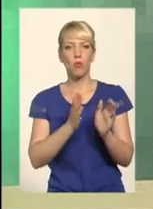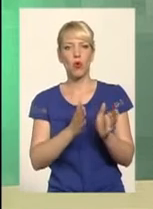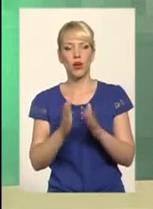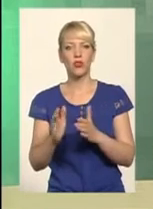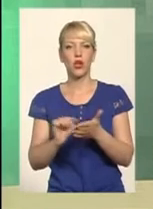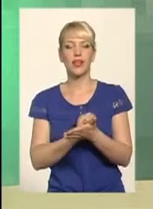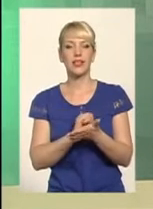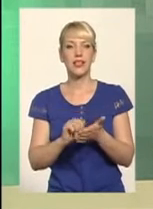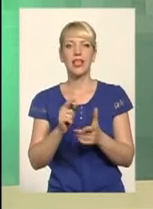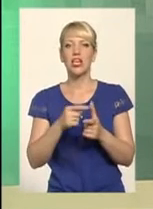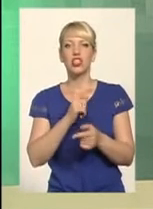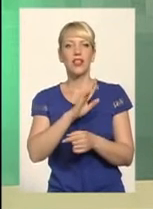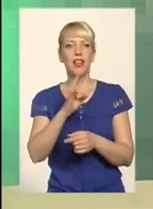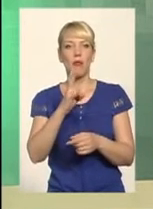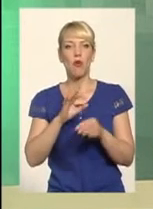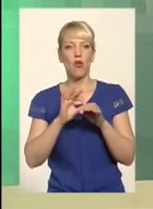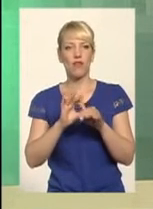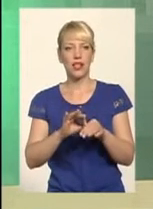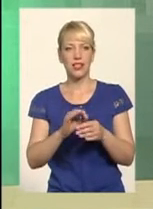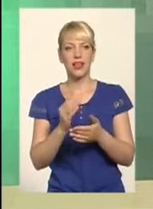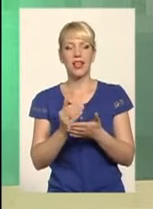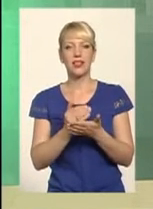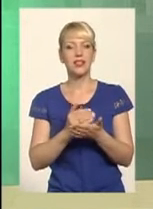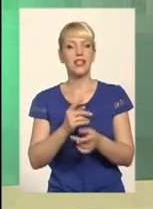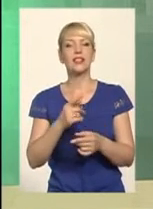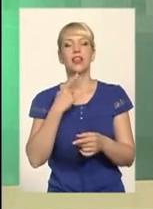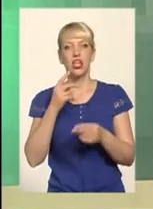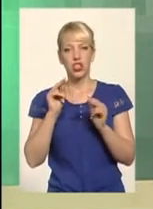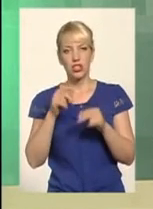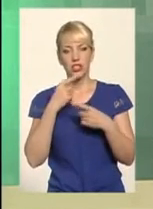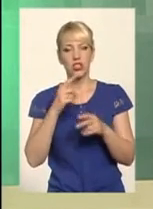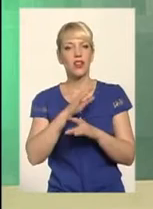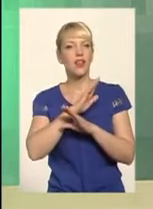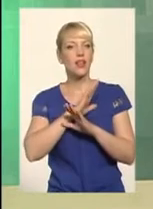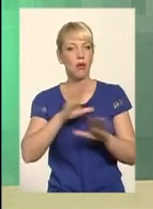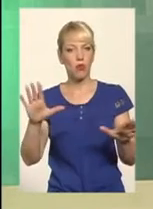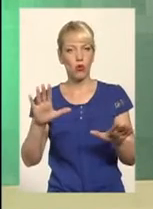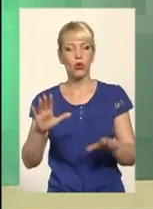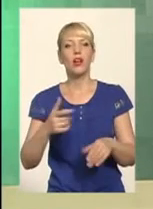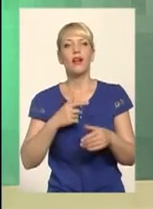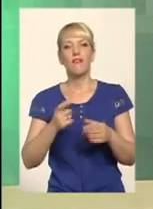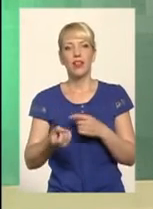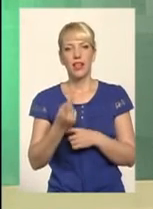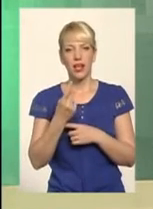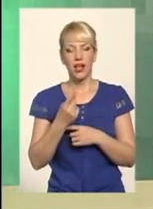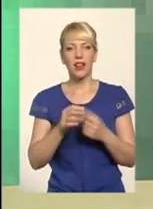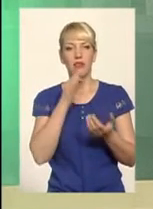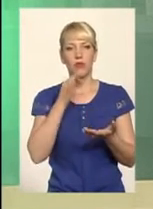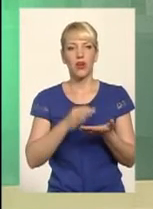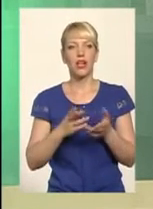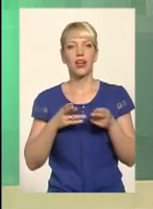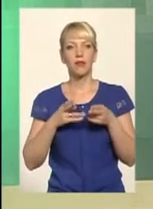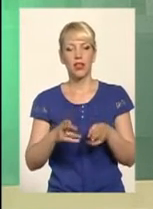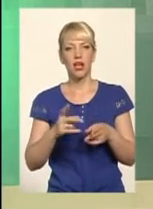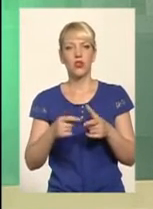атестації чи її непроведення своєчасно, я скажу відверто, що її не було. Виникала відповідальність кримінального, чи матеріального, чи